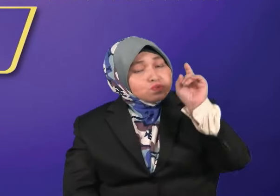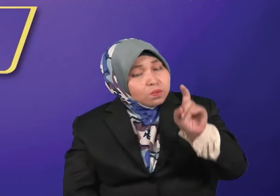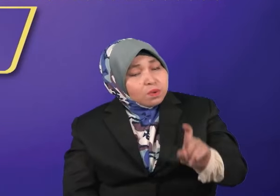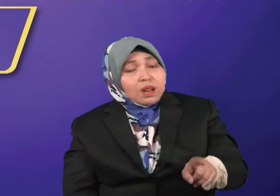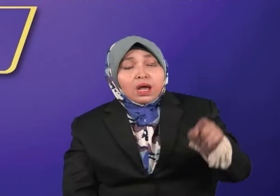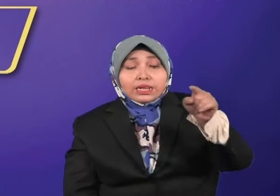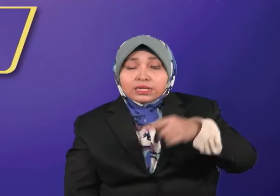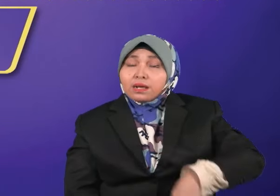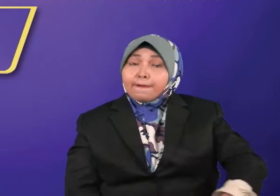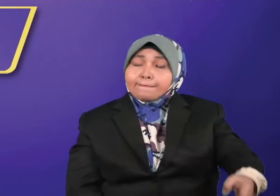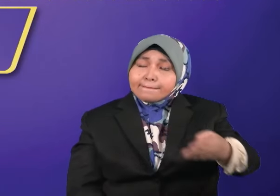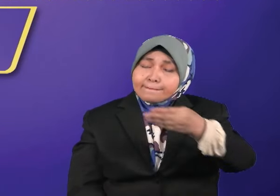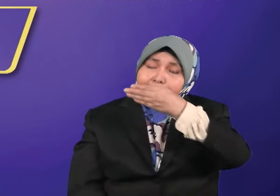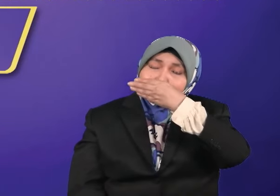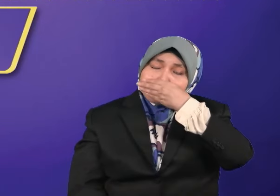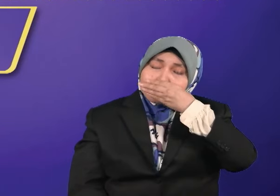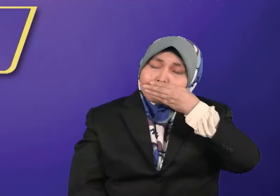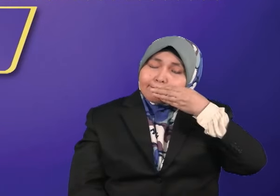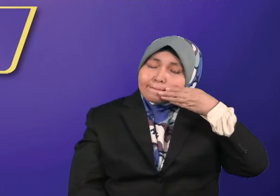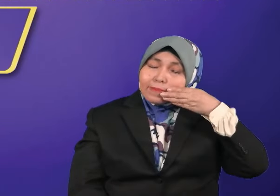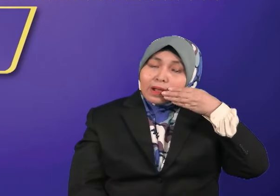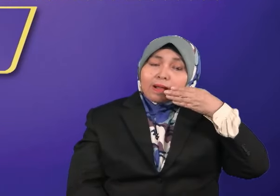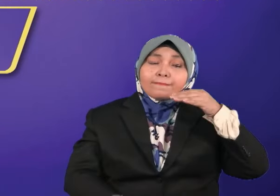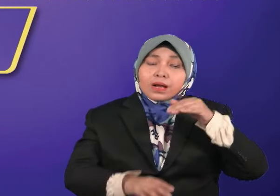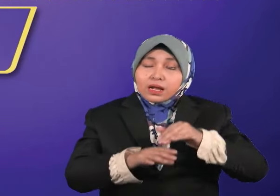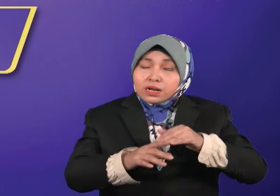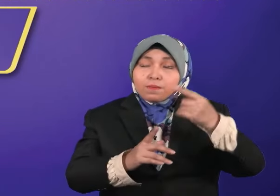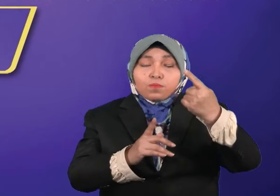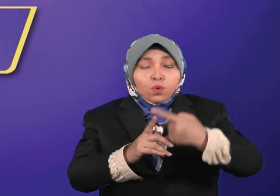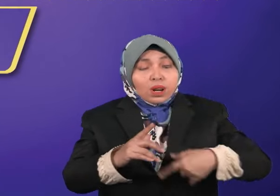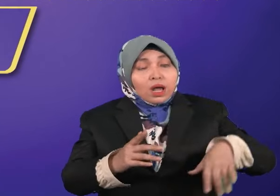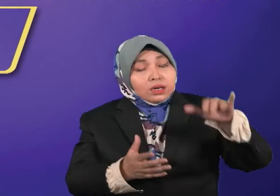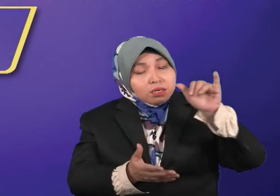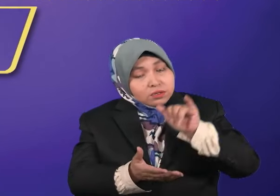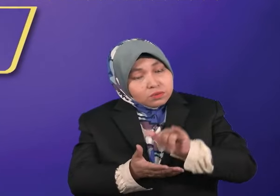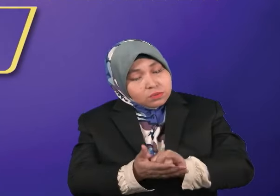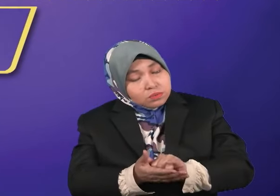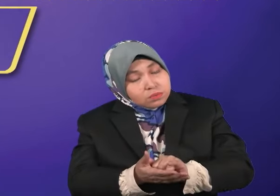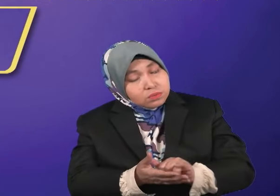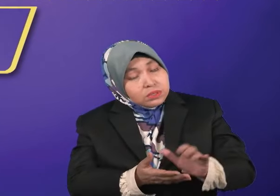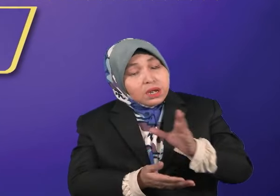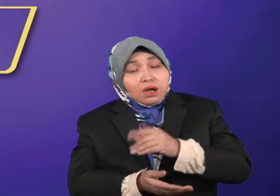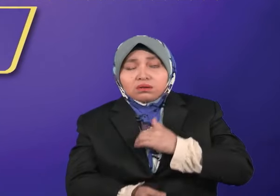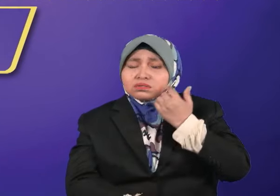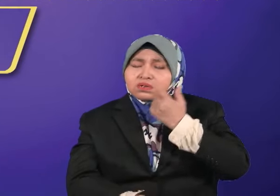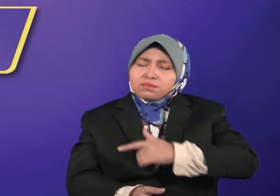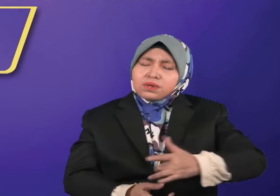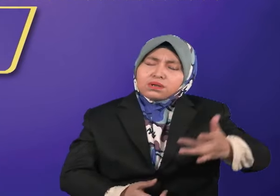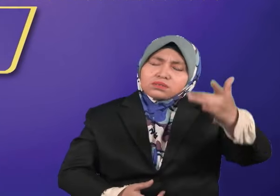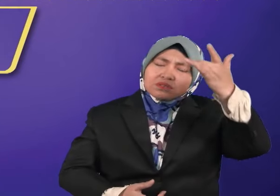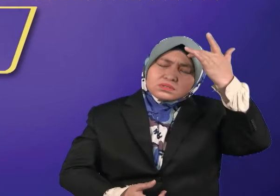كان مريضا أو على سفر فعدة